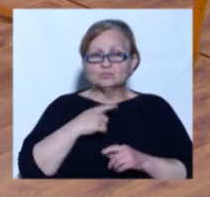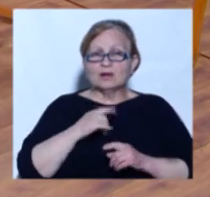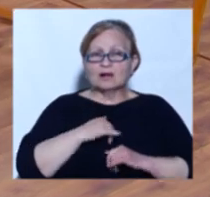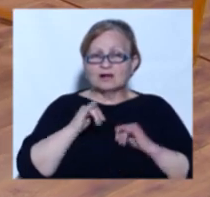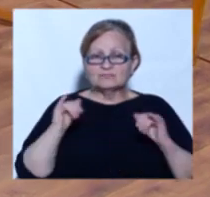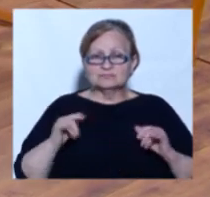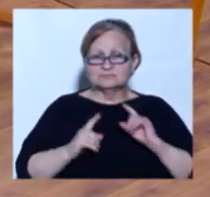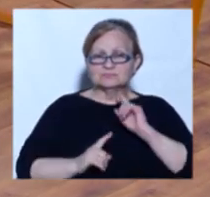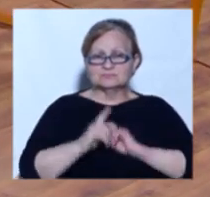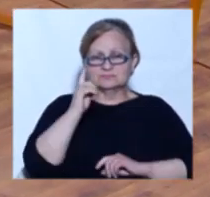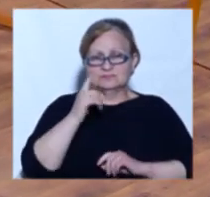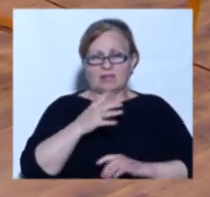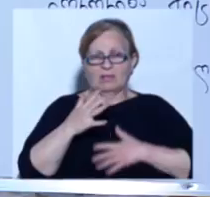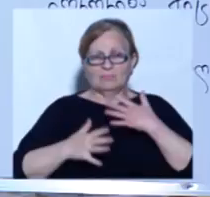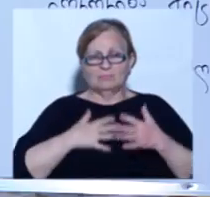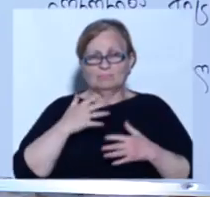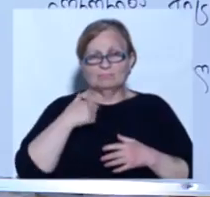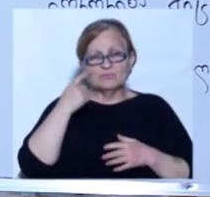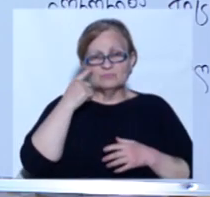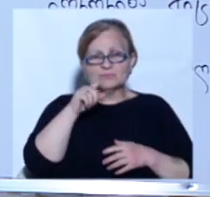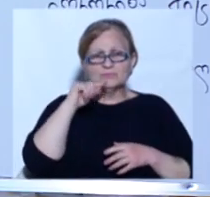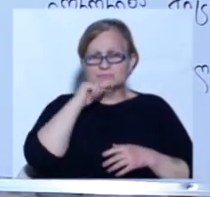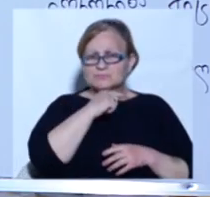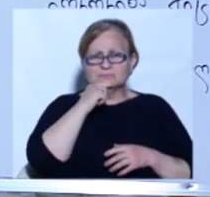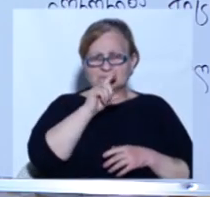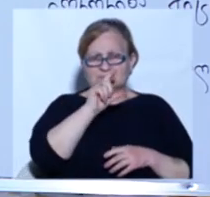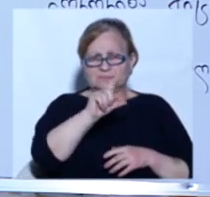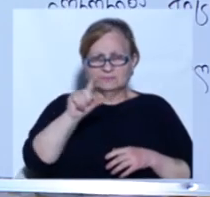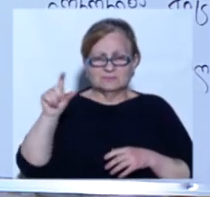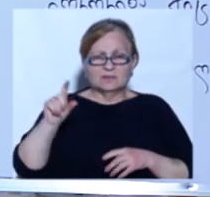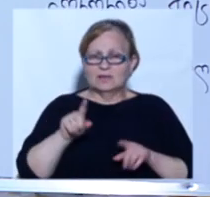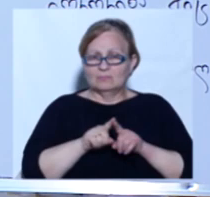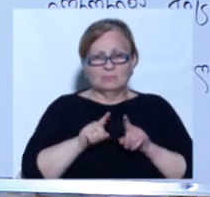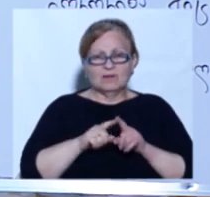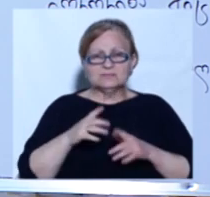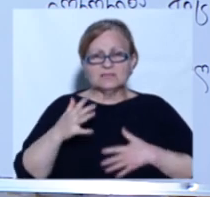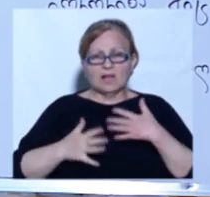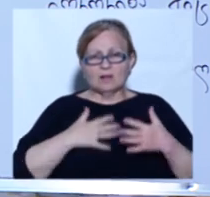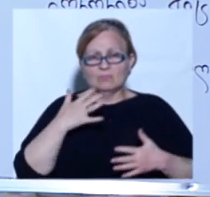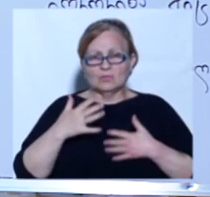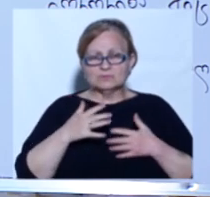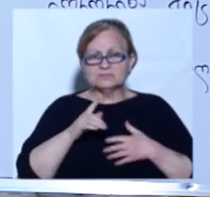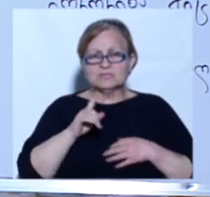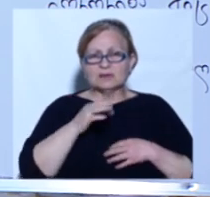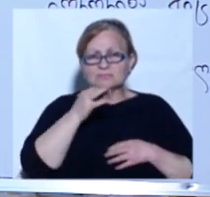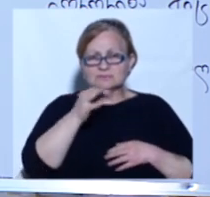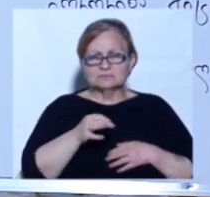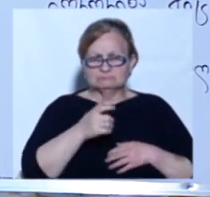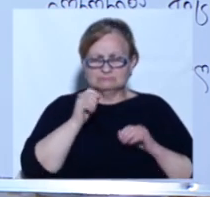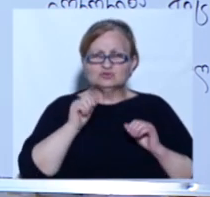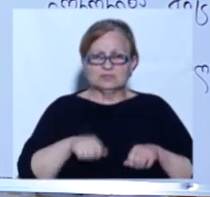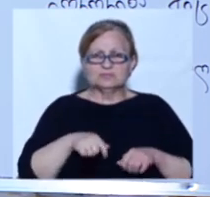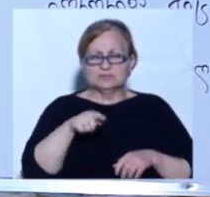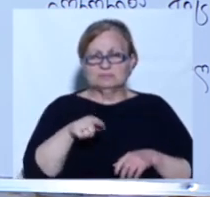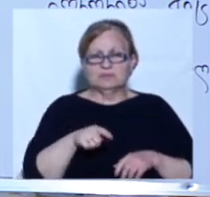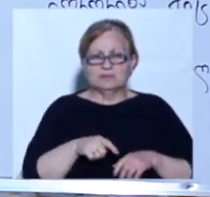მგონია, რომ მიუხედავად ამ მცირე მოცულობისა, სამი სტრიქონისა, ემოციის პოვნა, აი ამ სათქმელის პოვნა